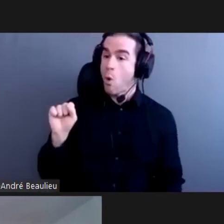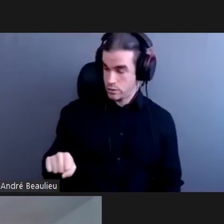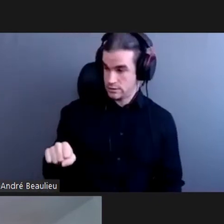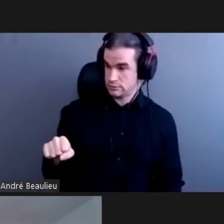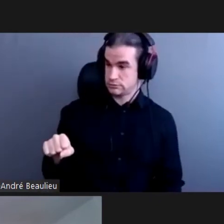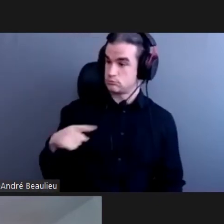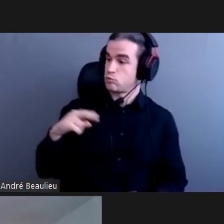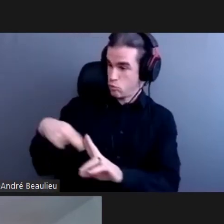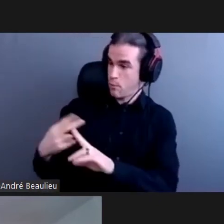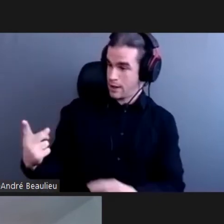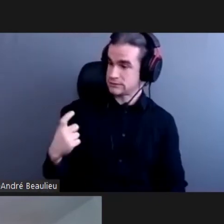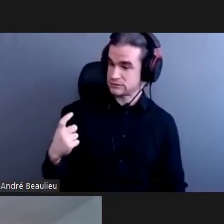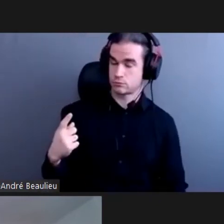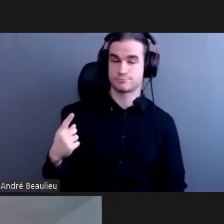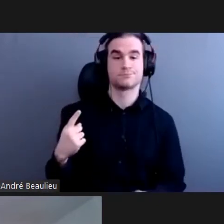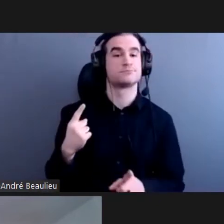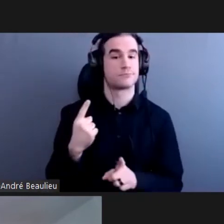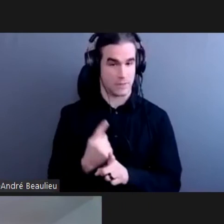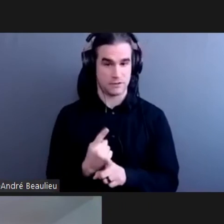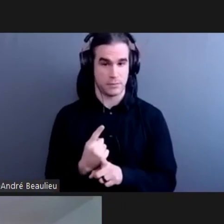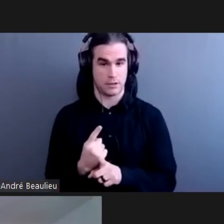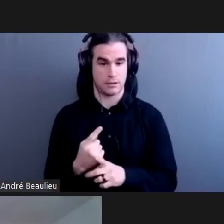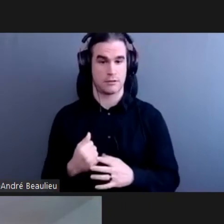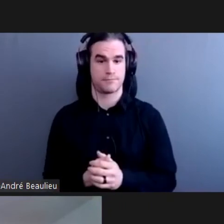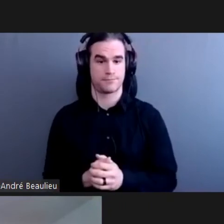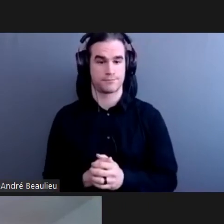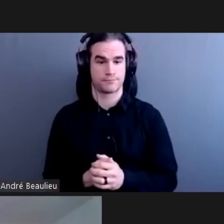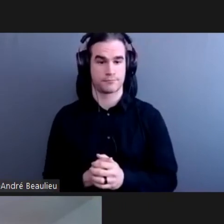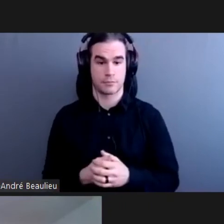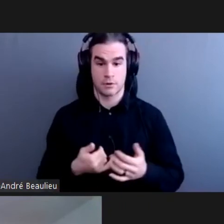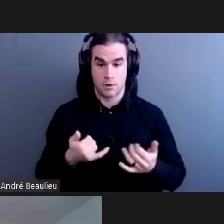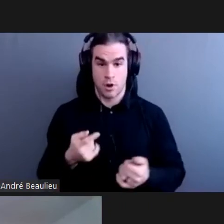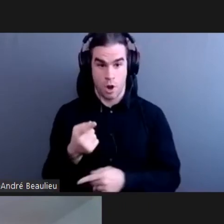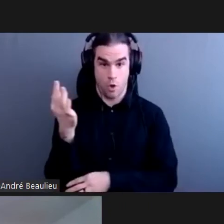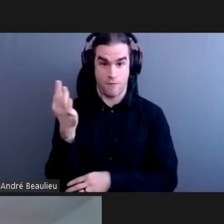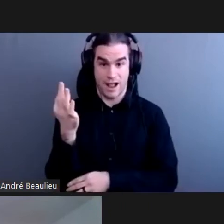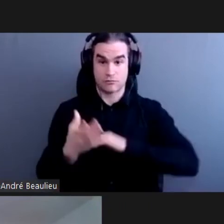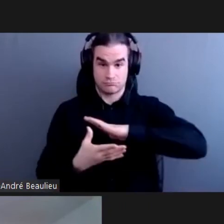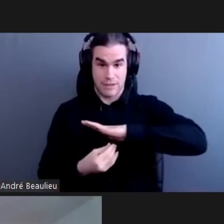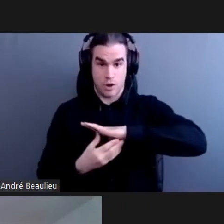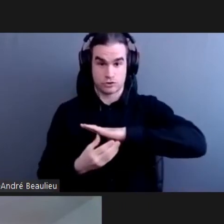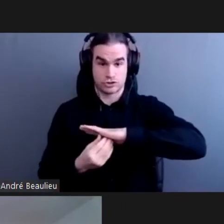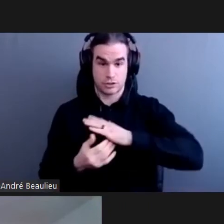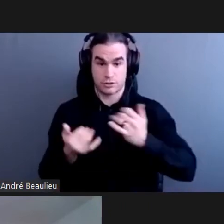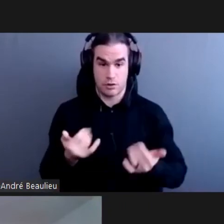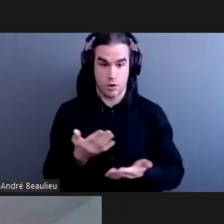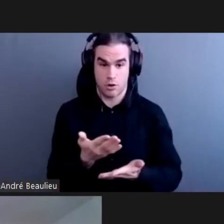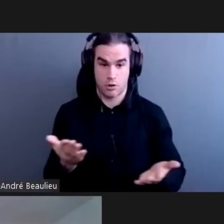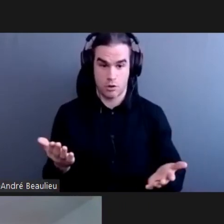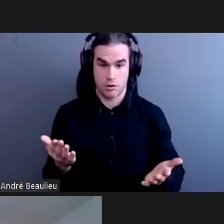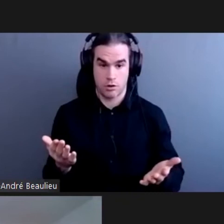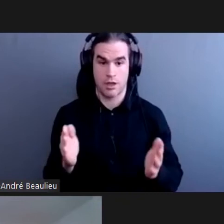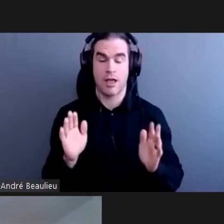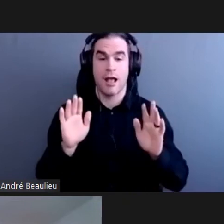cette question-là parce qu'effectivement, nous sommes en train d'enregistrer la conférence en ce moment. Nous allons la mettre sur